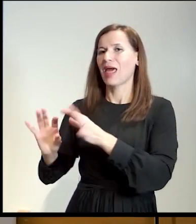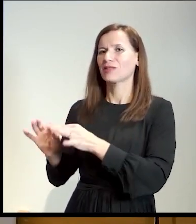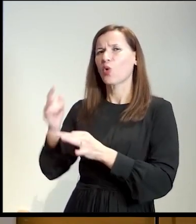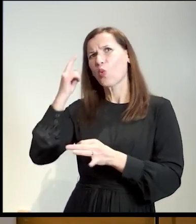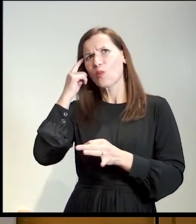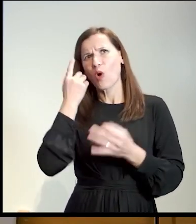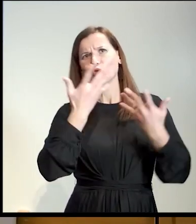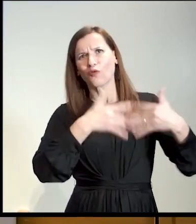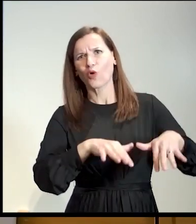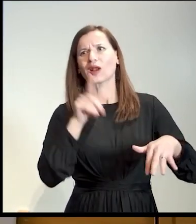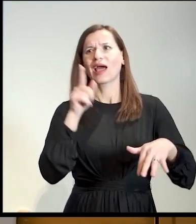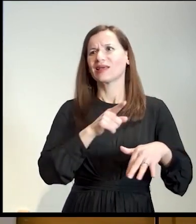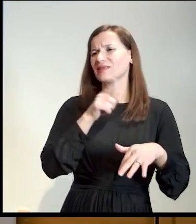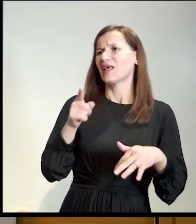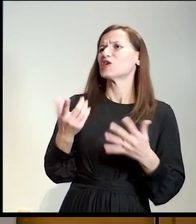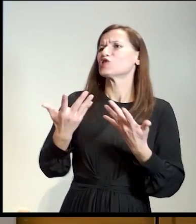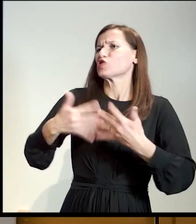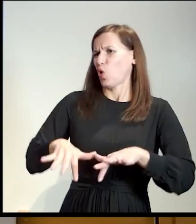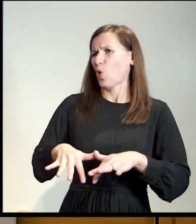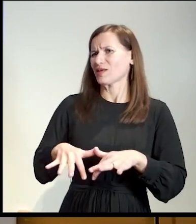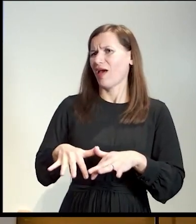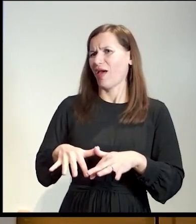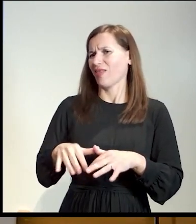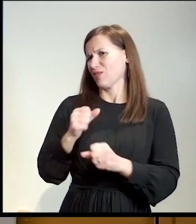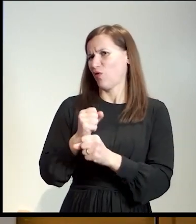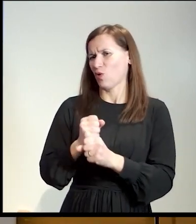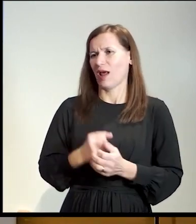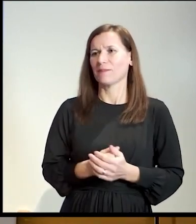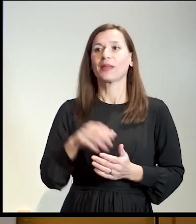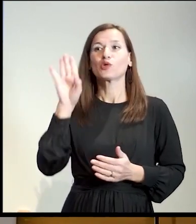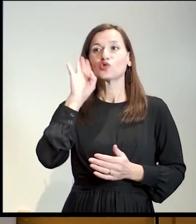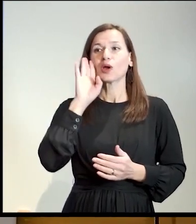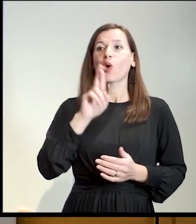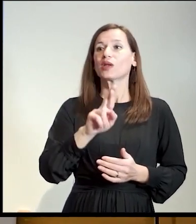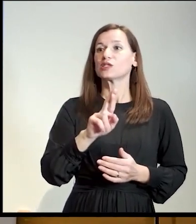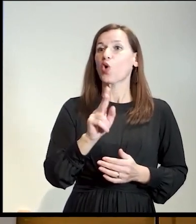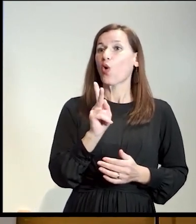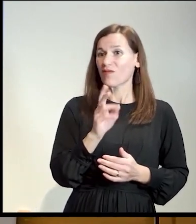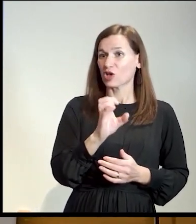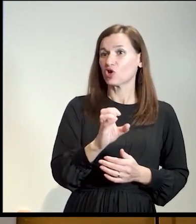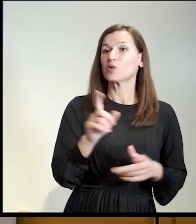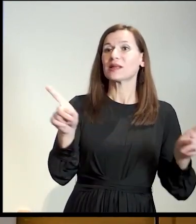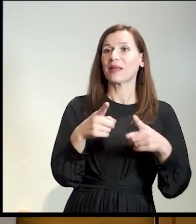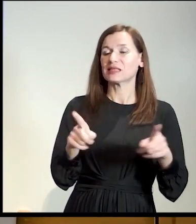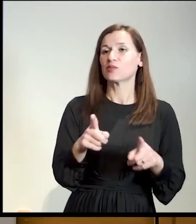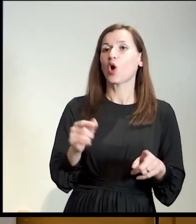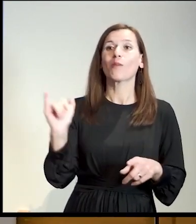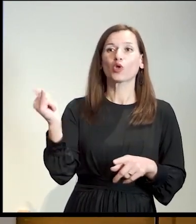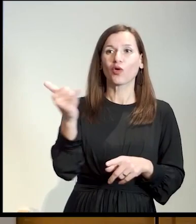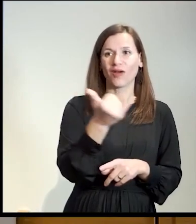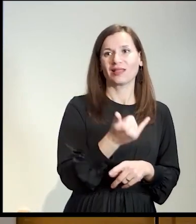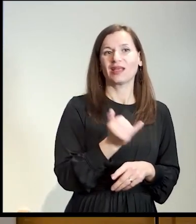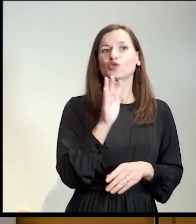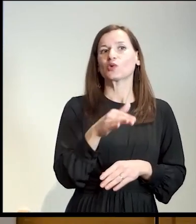in strojetvora. Poslušajmo Rista Kovačeva s pesmijo Potovanje skozi